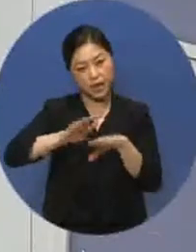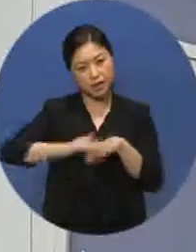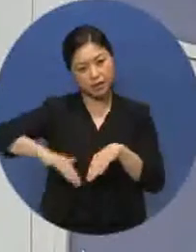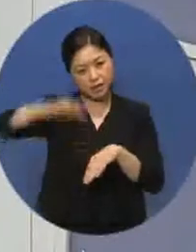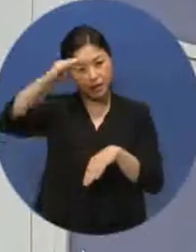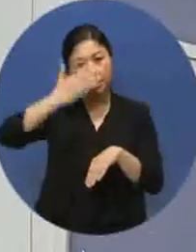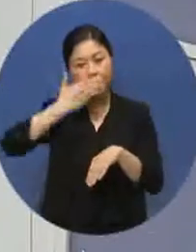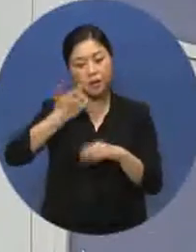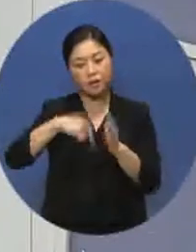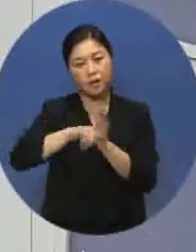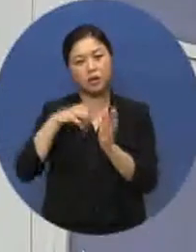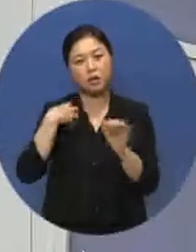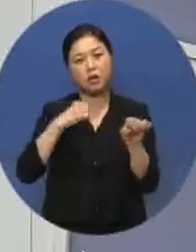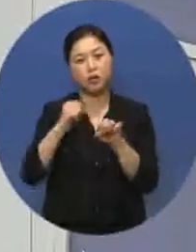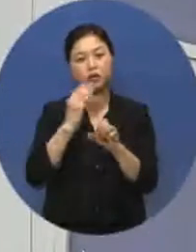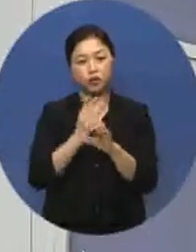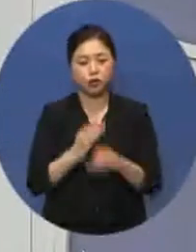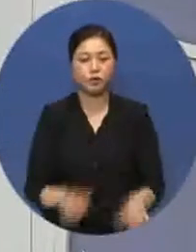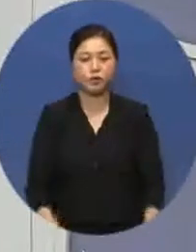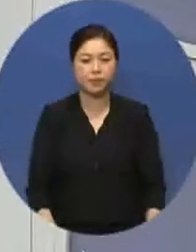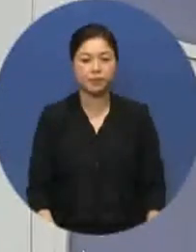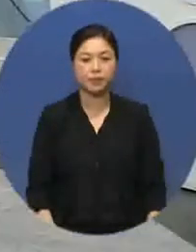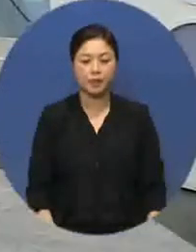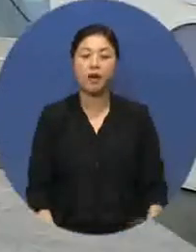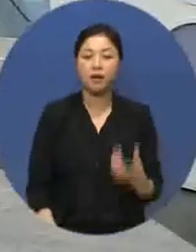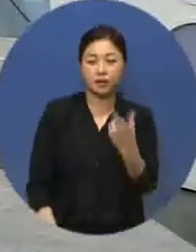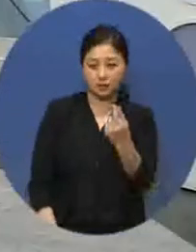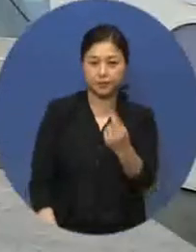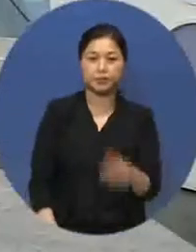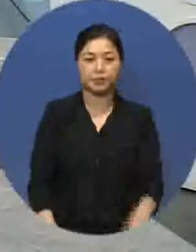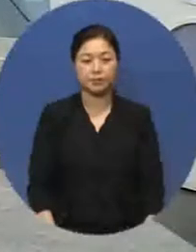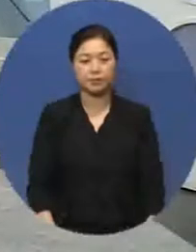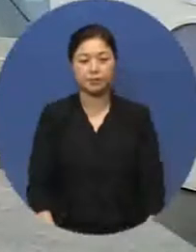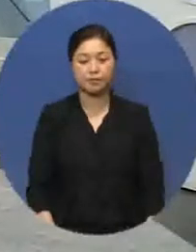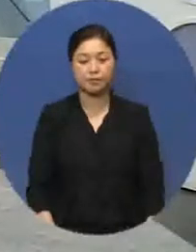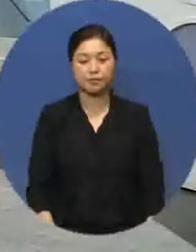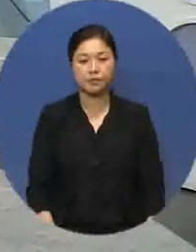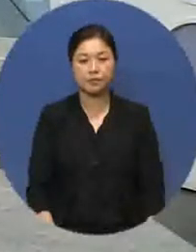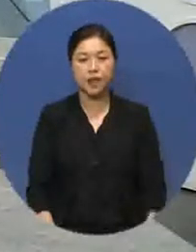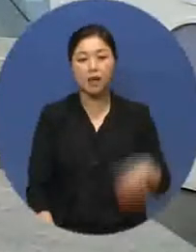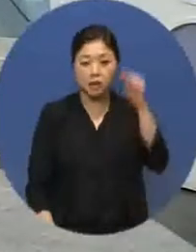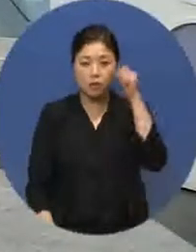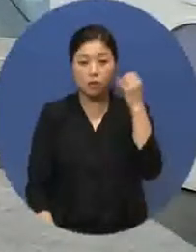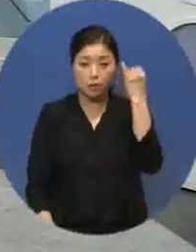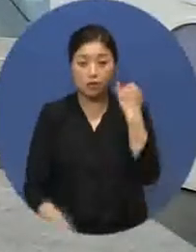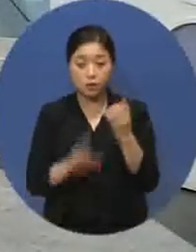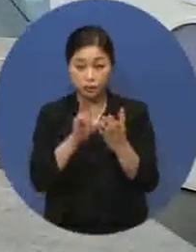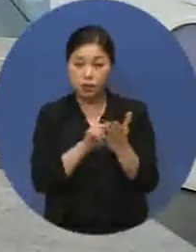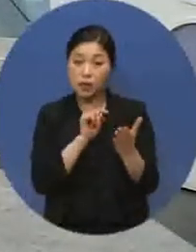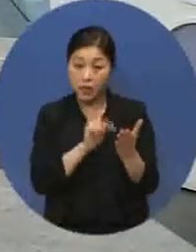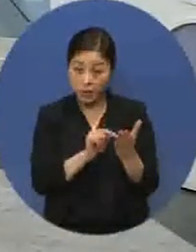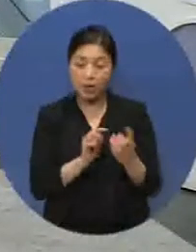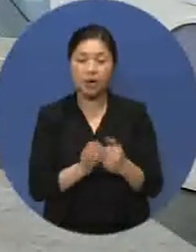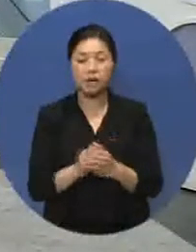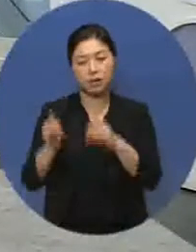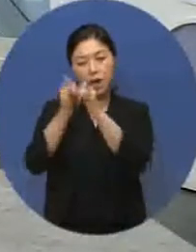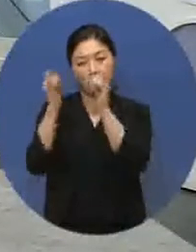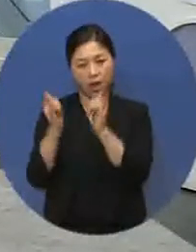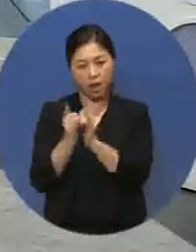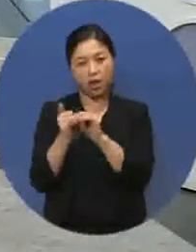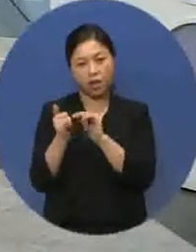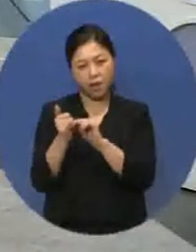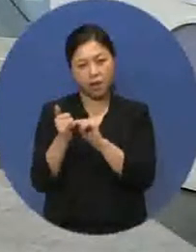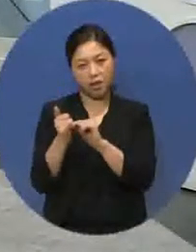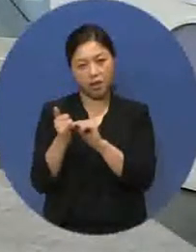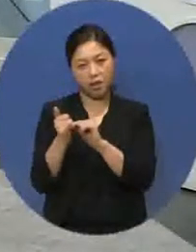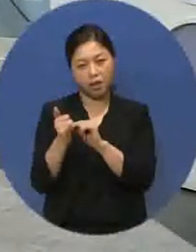그러한 역할을 하고 있다고 생각합니다. 네, 그렇습니까? 그 청소년들의 문제가 사실은 사회에 상당히